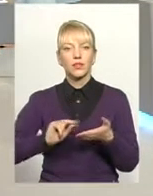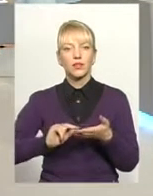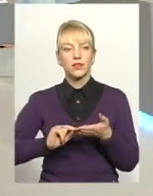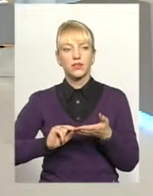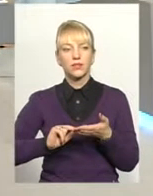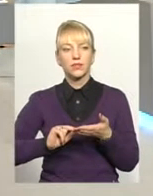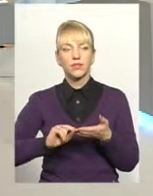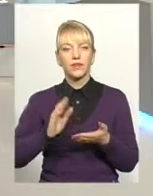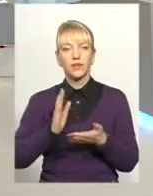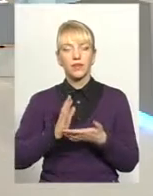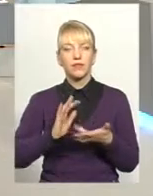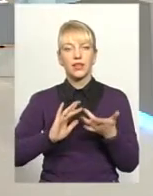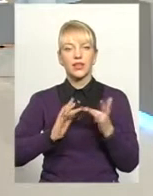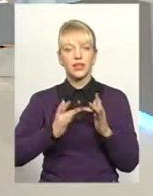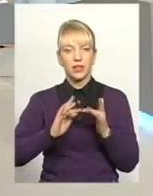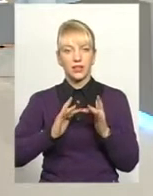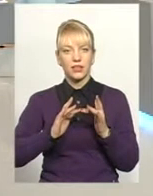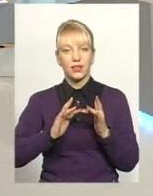є в інтернеті, де